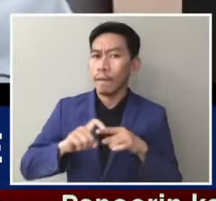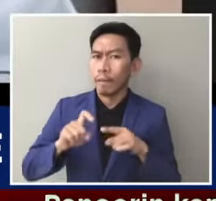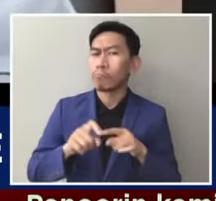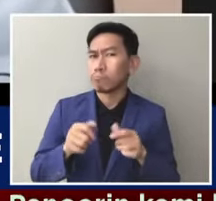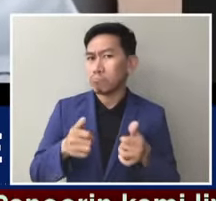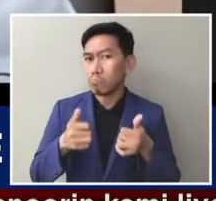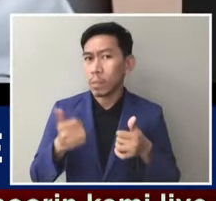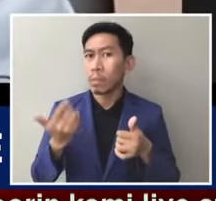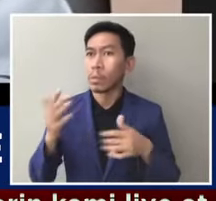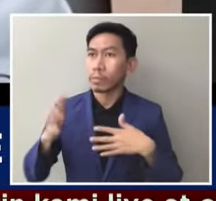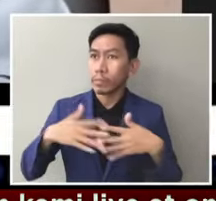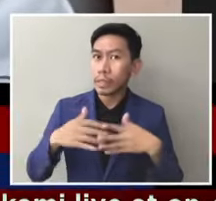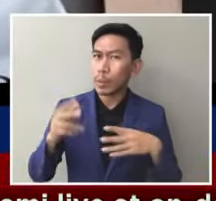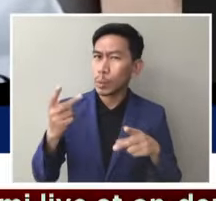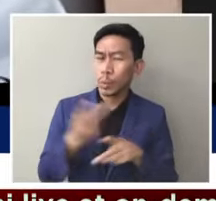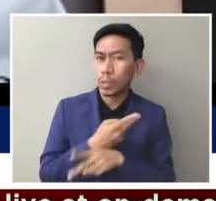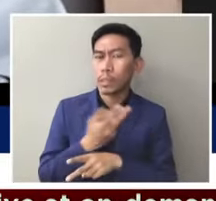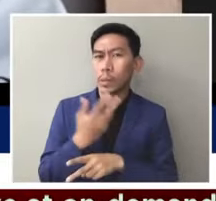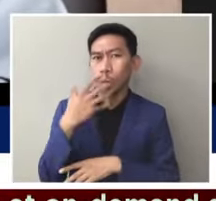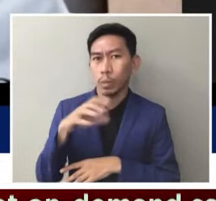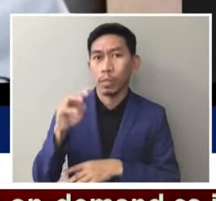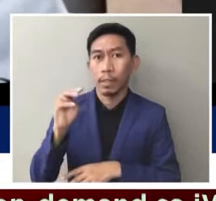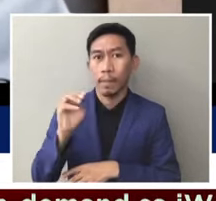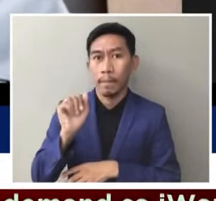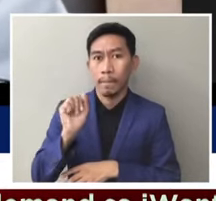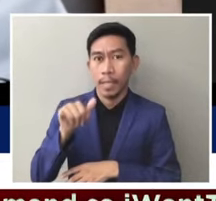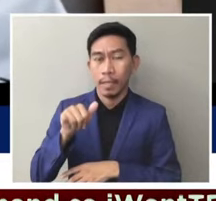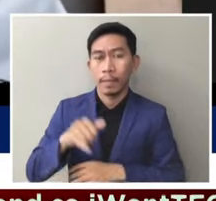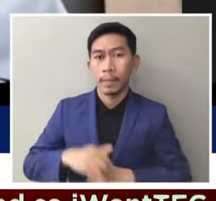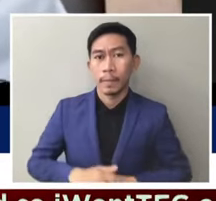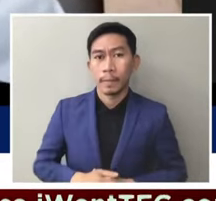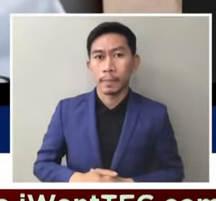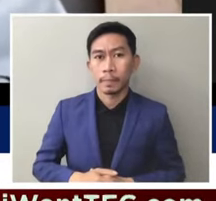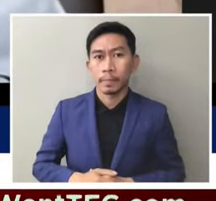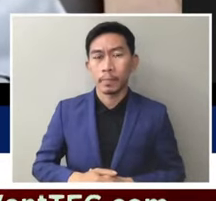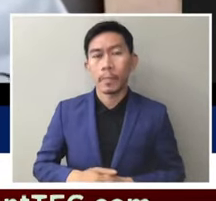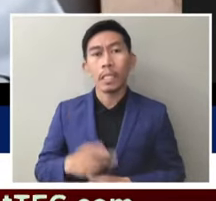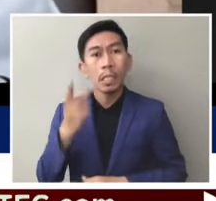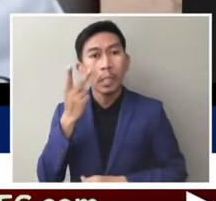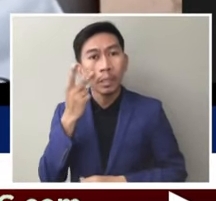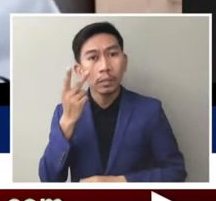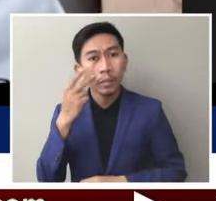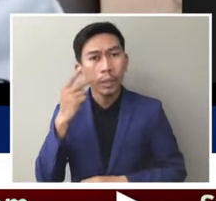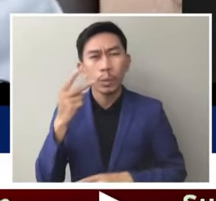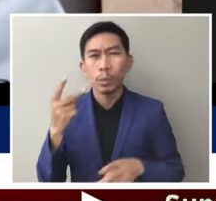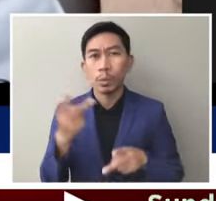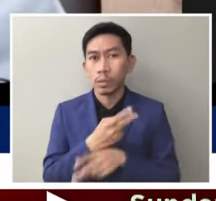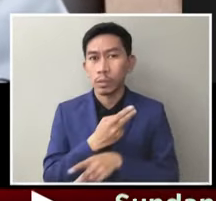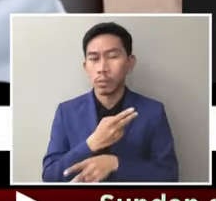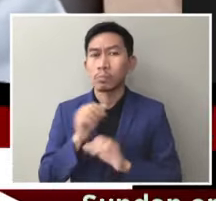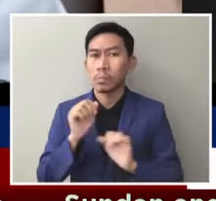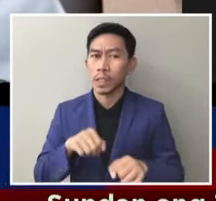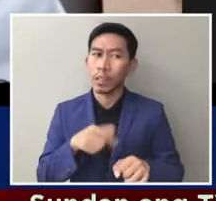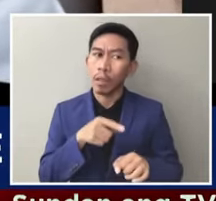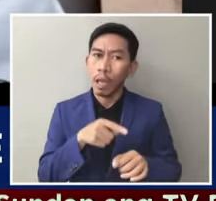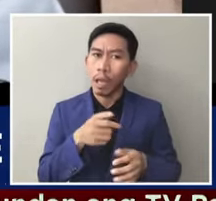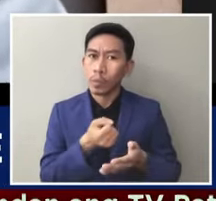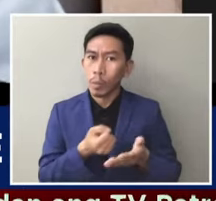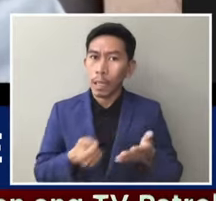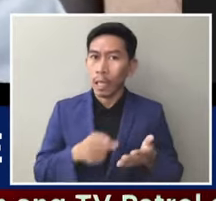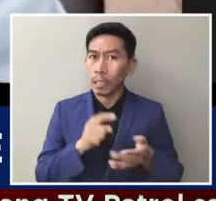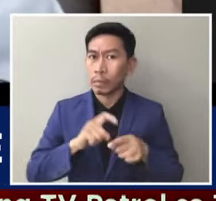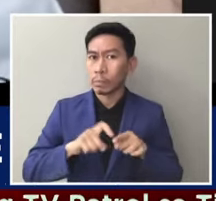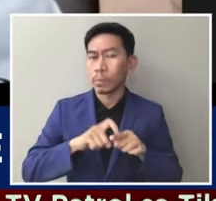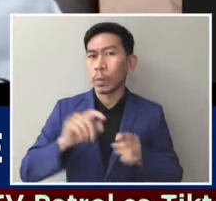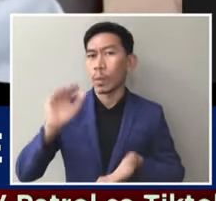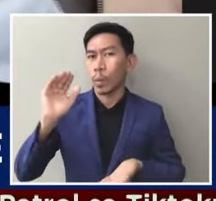Ang nakikita pa lang naming worst scenario is bumaba yung reserve natin, pero hindi pa siya makakaabot sa